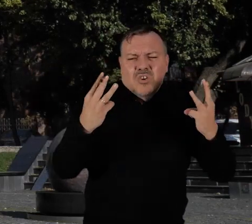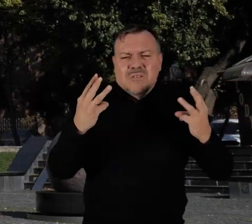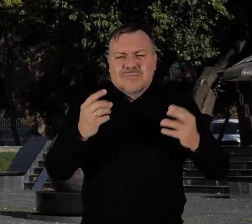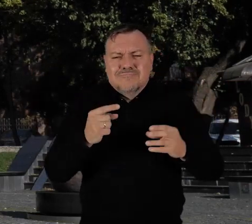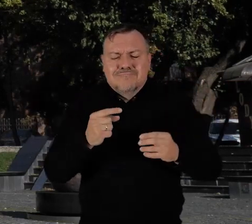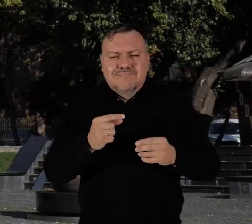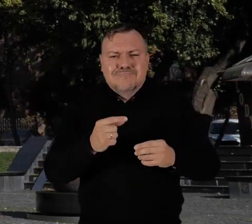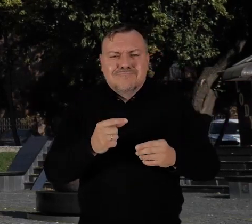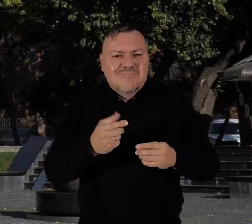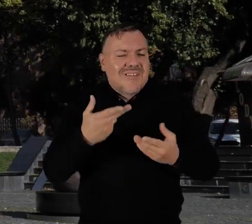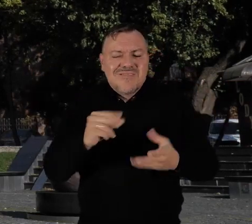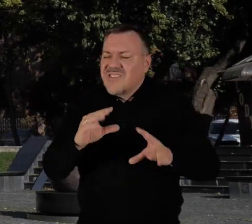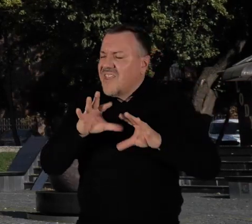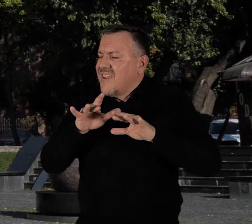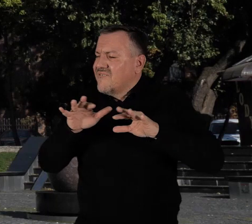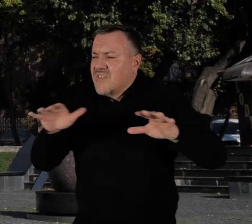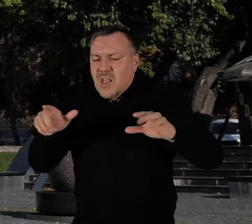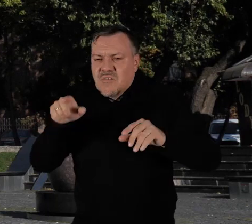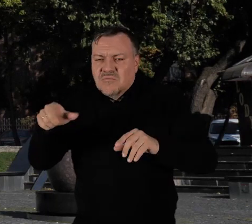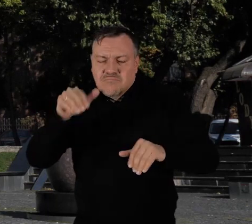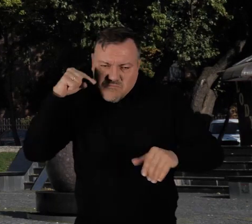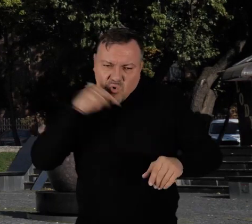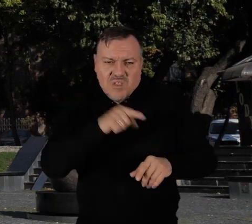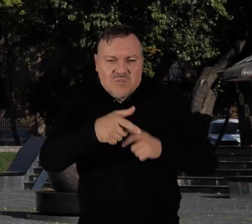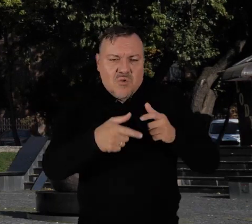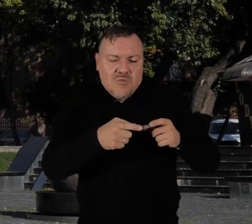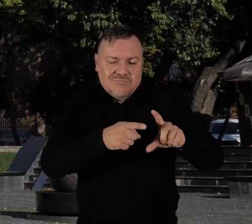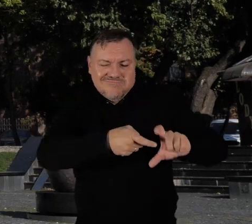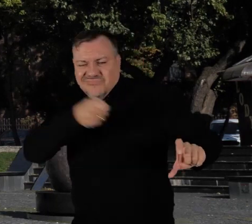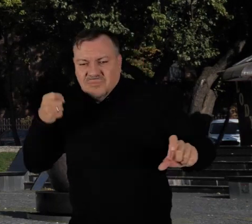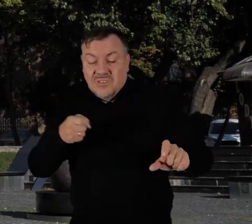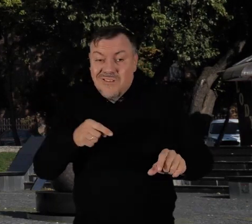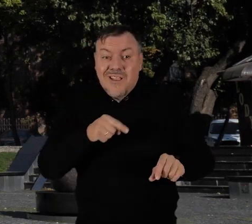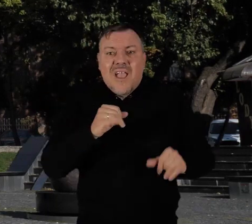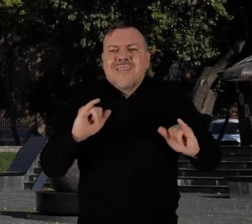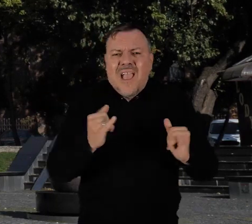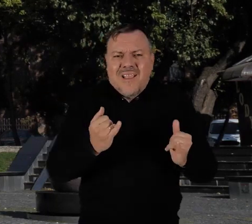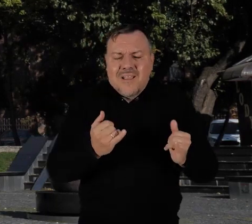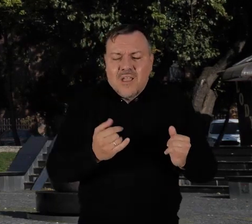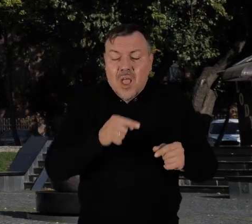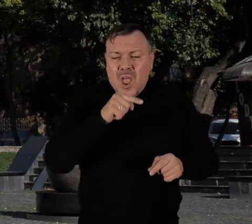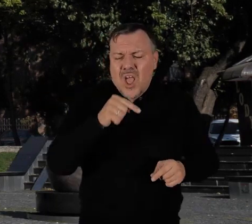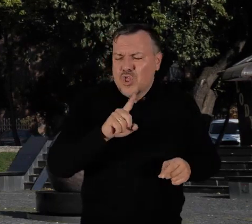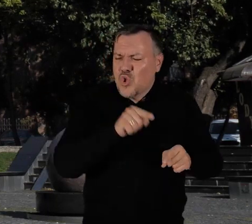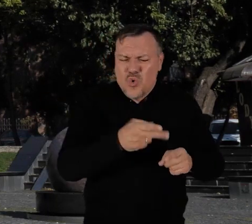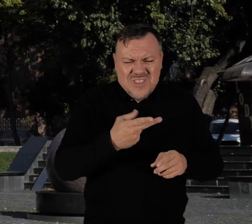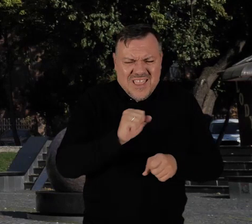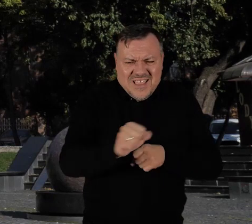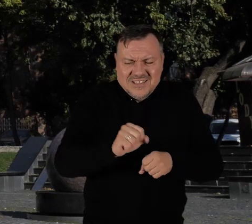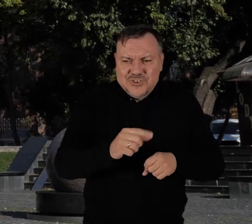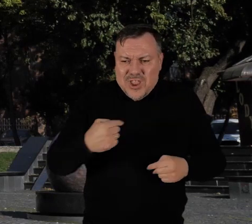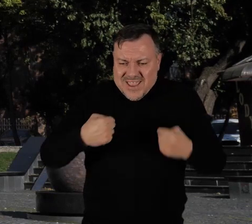element. Tylko niewielu potrafi go z siebie wykrzesać. Nie jest tak, że oto ja mam swój problem, ja